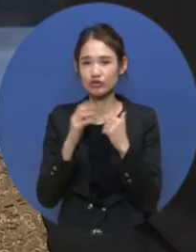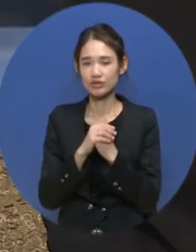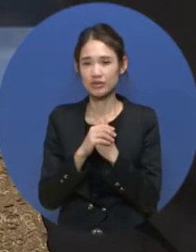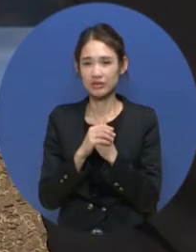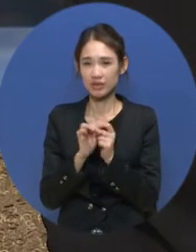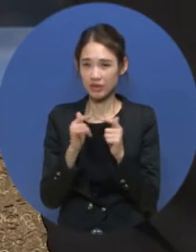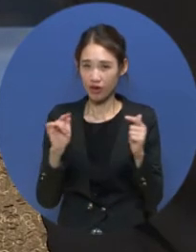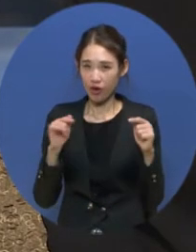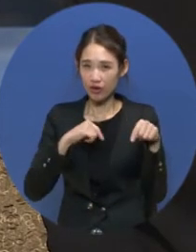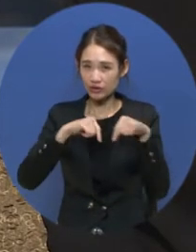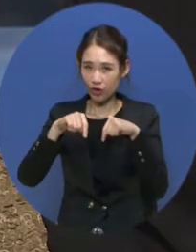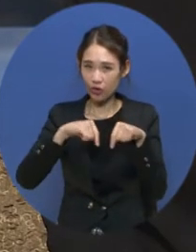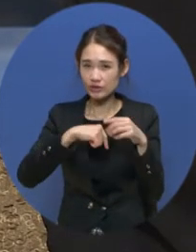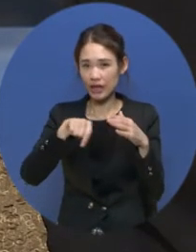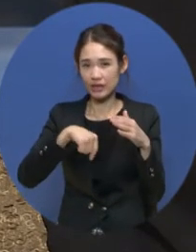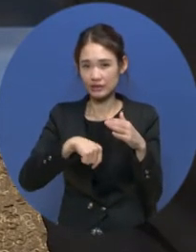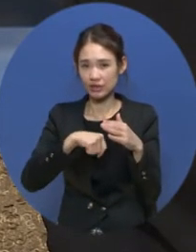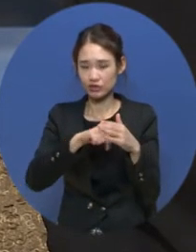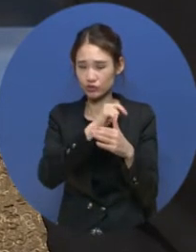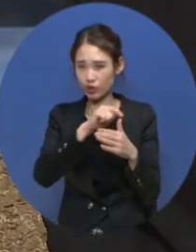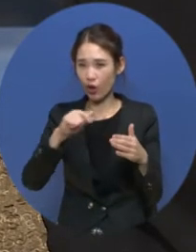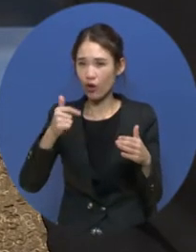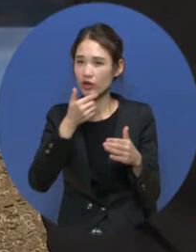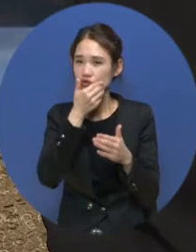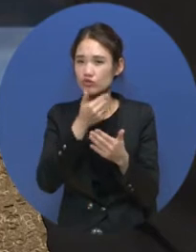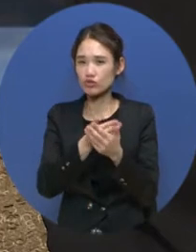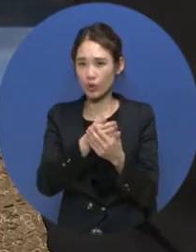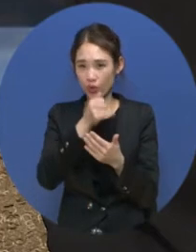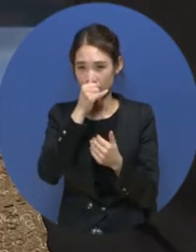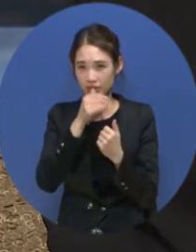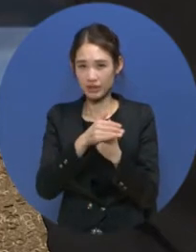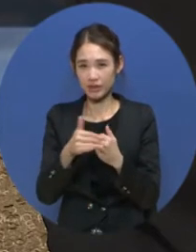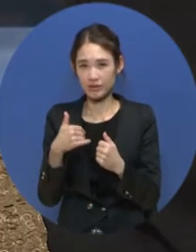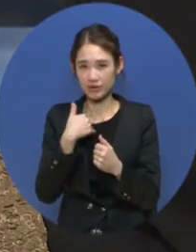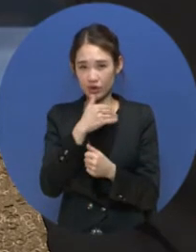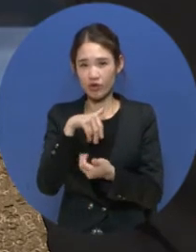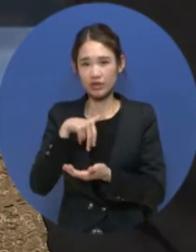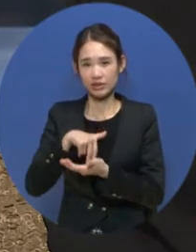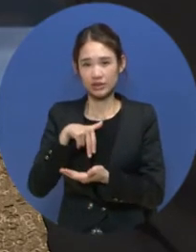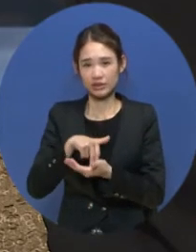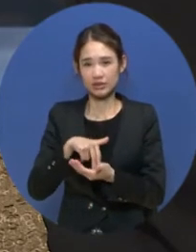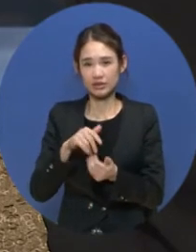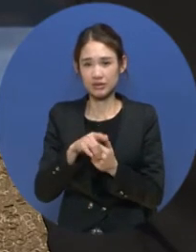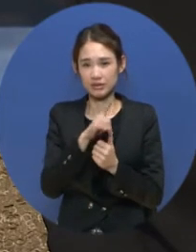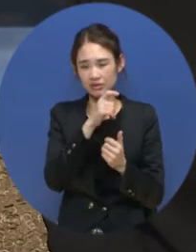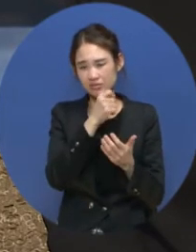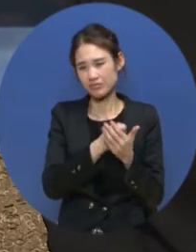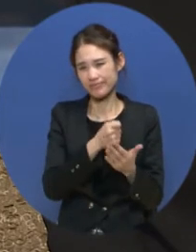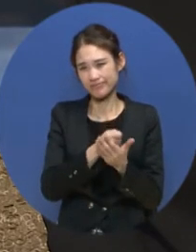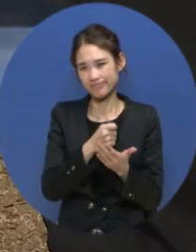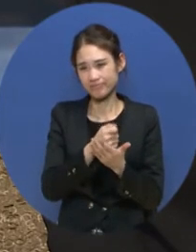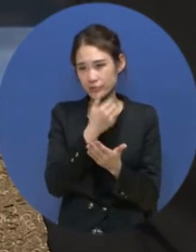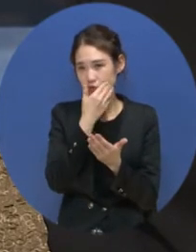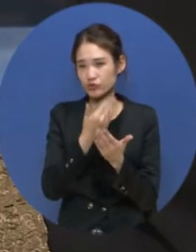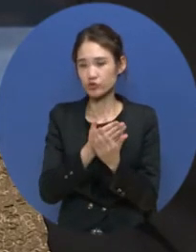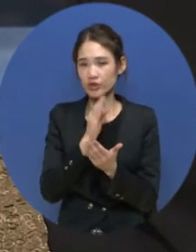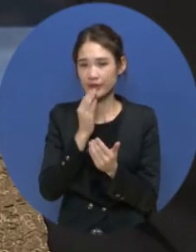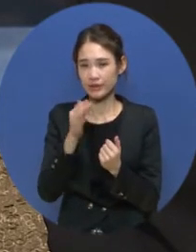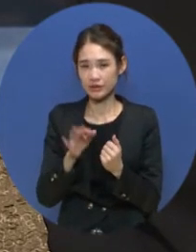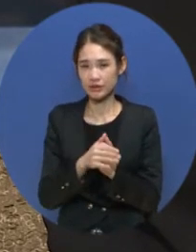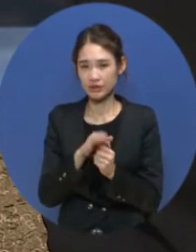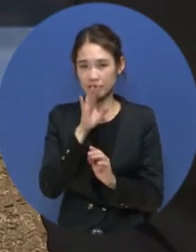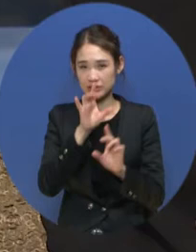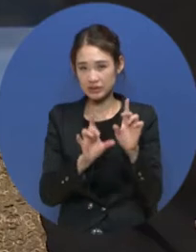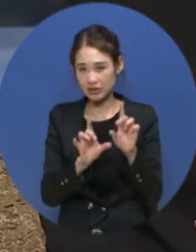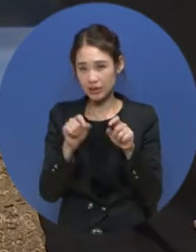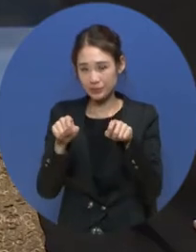여러 가지 그 중요한 것들이 있기 때문에 저희는 저희 입장에서는 굉장히 이 부분이 안타깝고 중요하지만, 이게